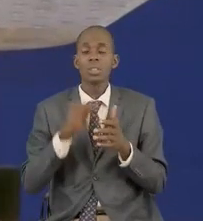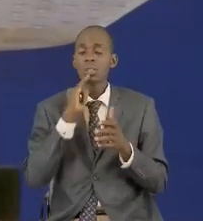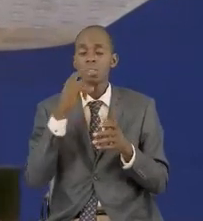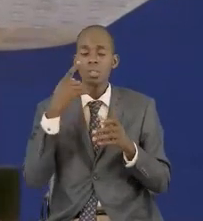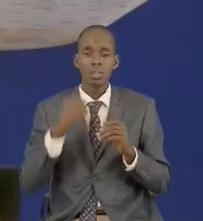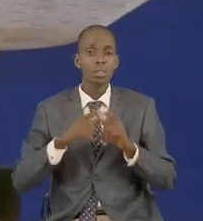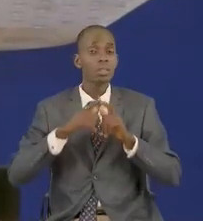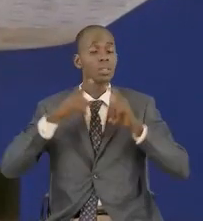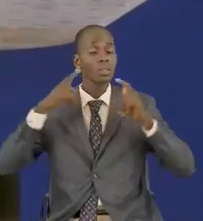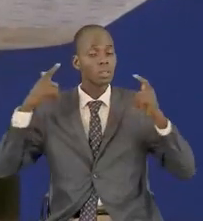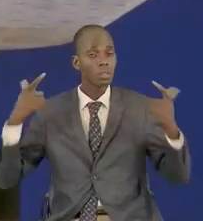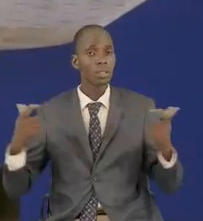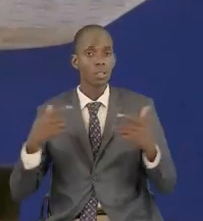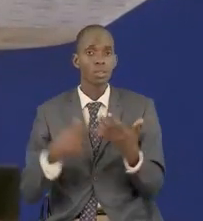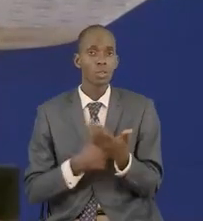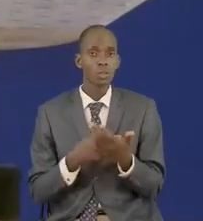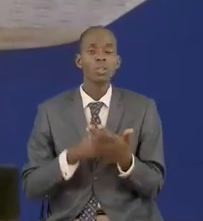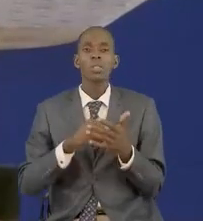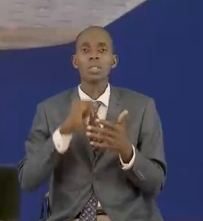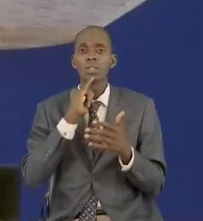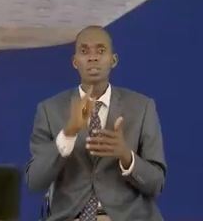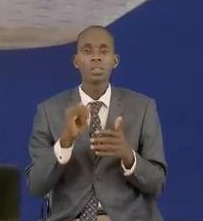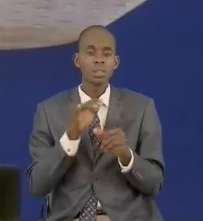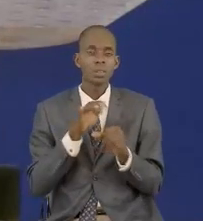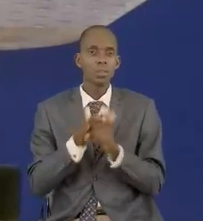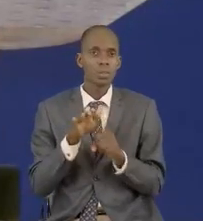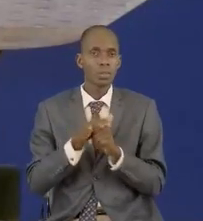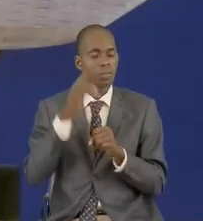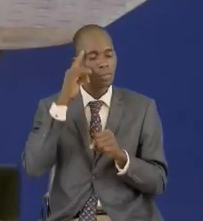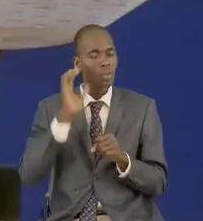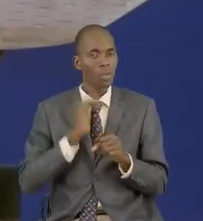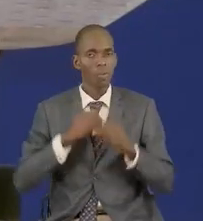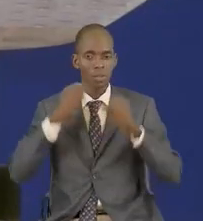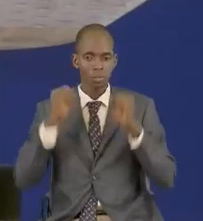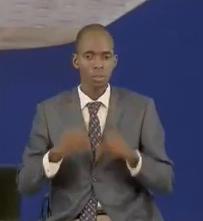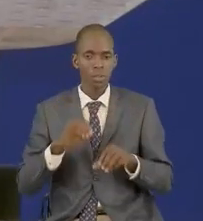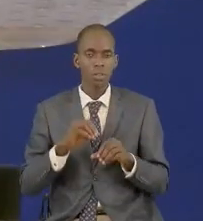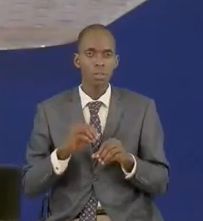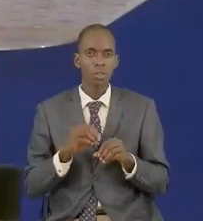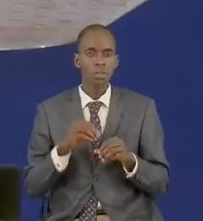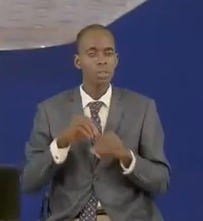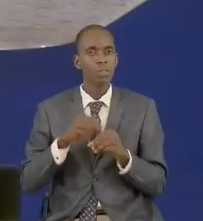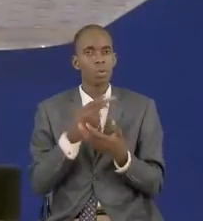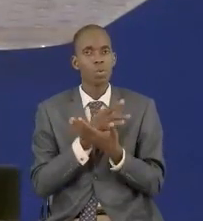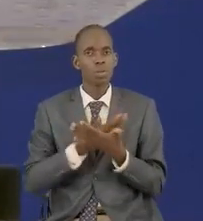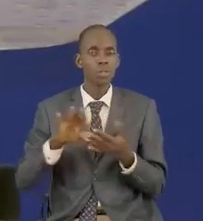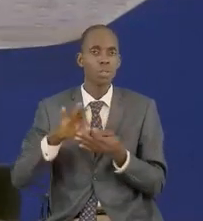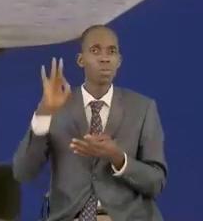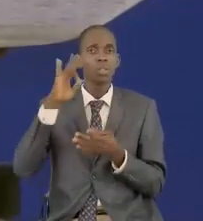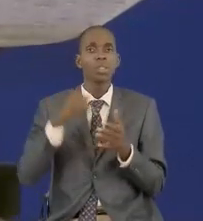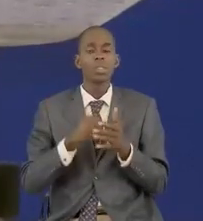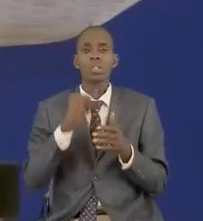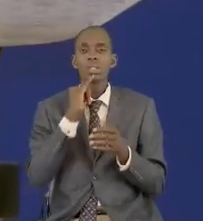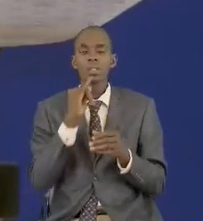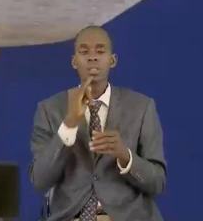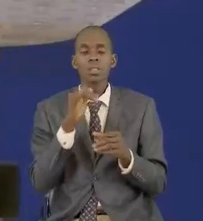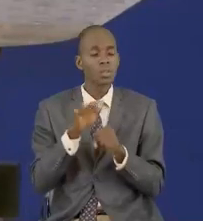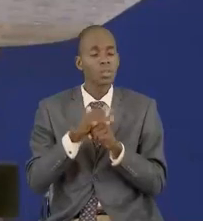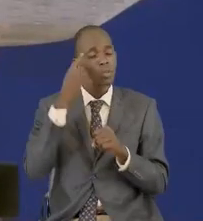est fortifie cela suffit pour notre force dans le Saint-Esprit c'est l'Évangile est suffisant qui suffit